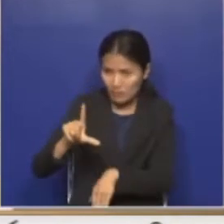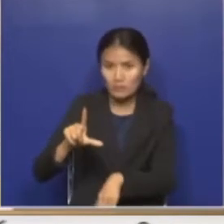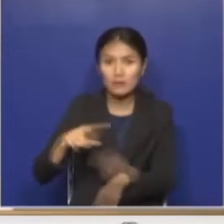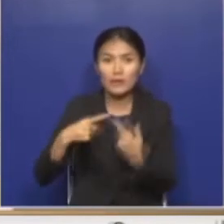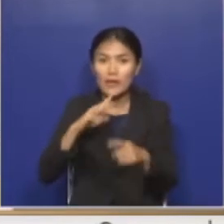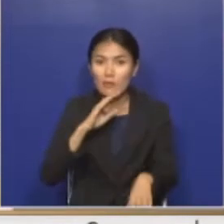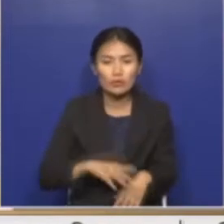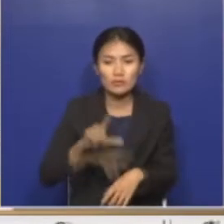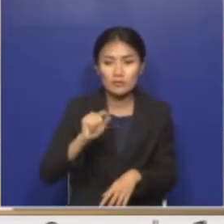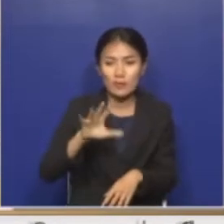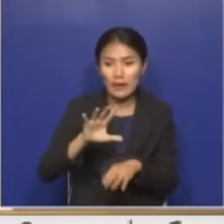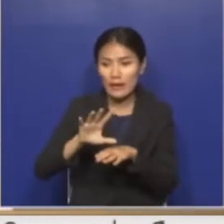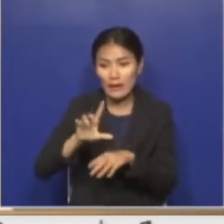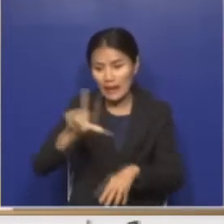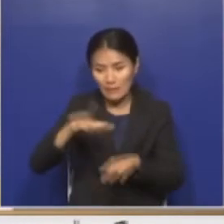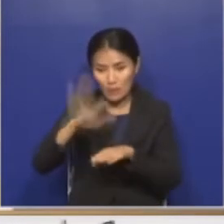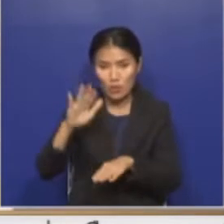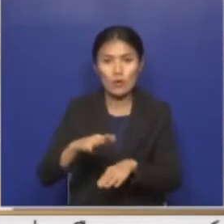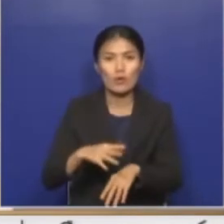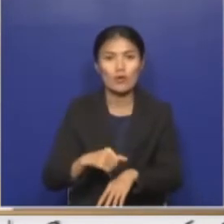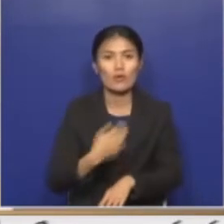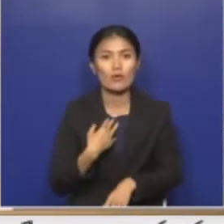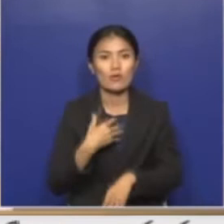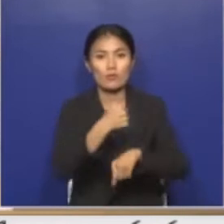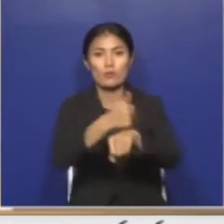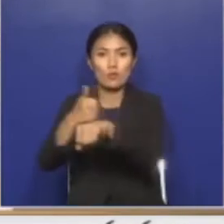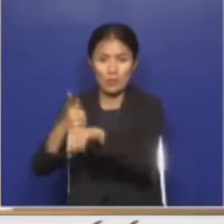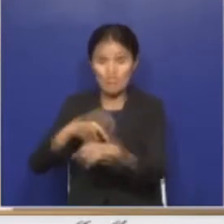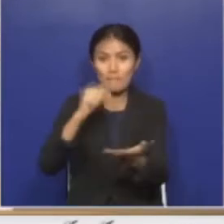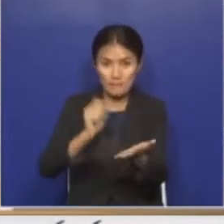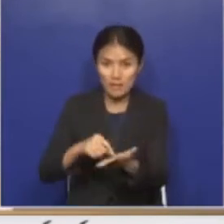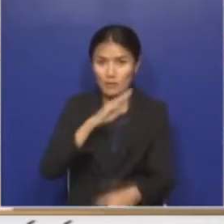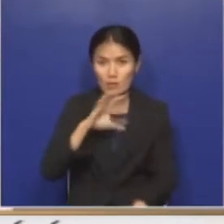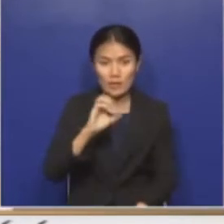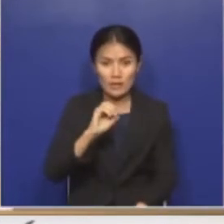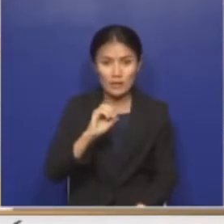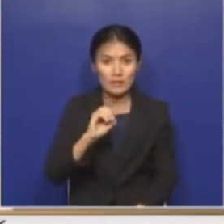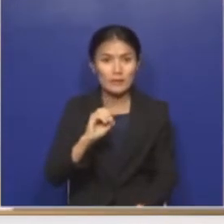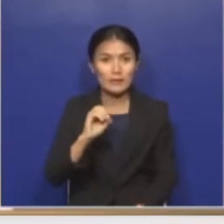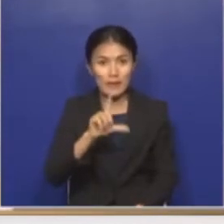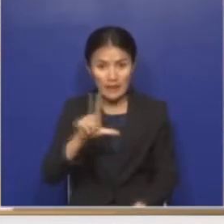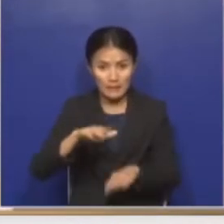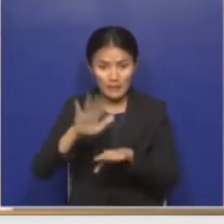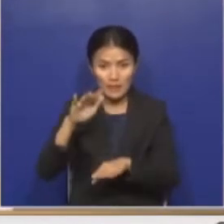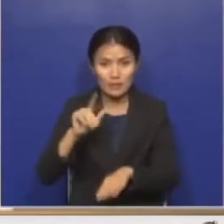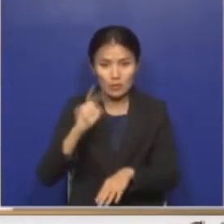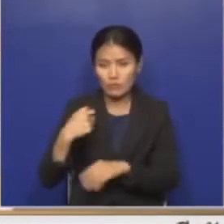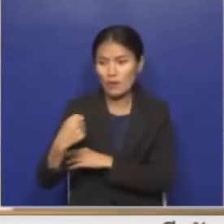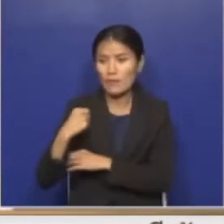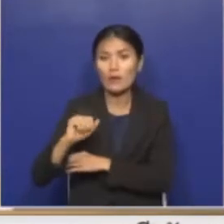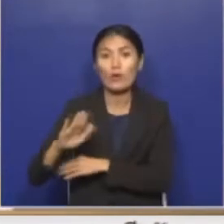ถ้ามากกว่า 50ล้านวงเงินมากกว่า 50ล้านขึ้นไปเนี่ยเป็นอำนาจของบอร์ดองค์การคลังสินค้านะครับ